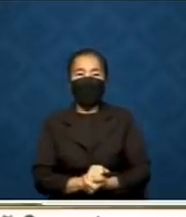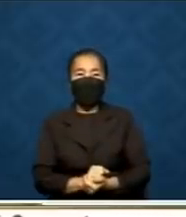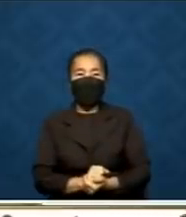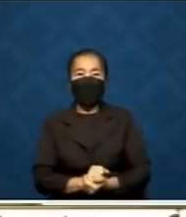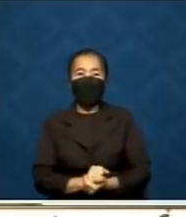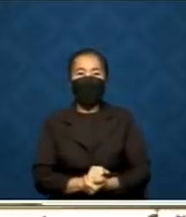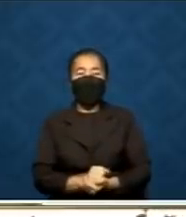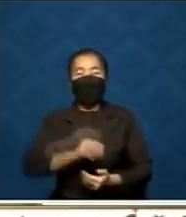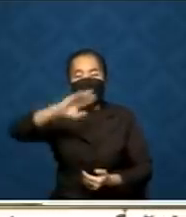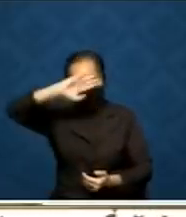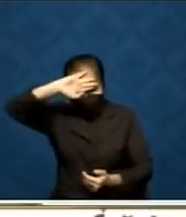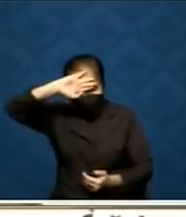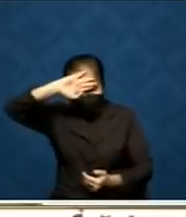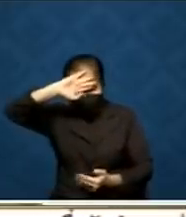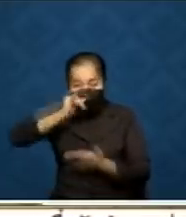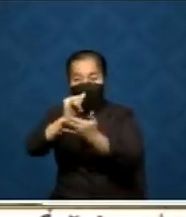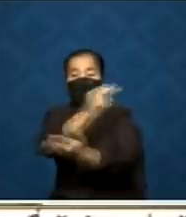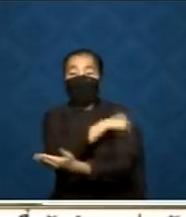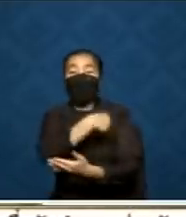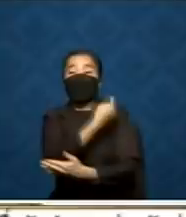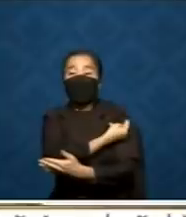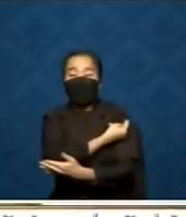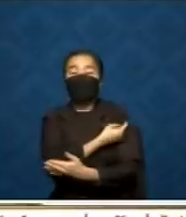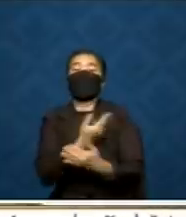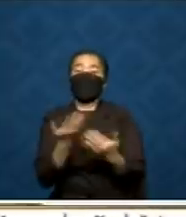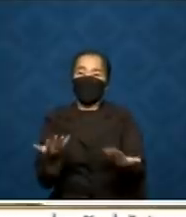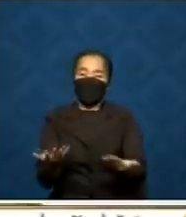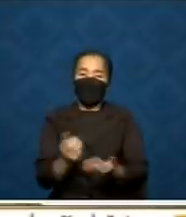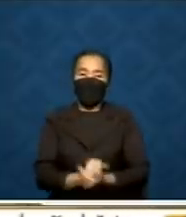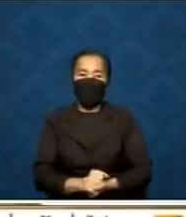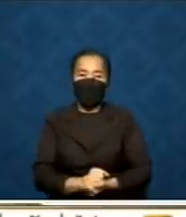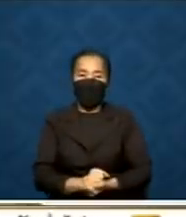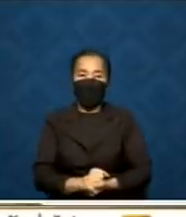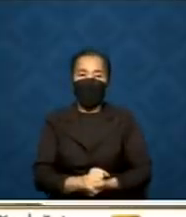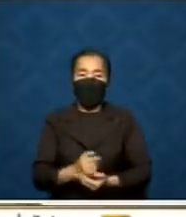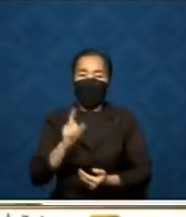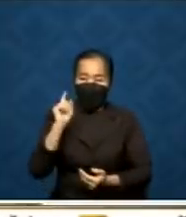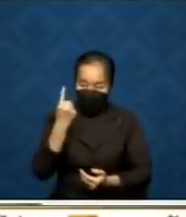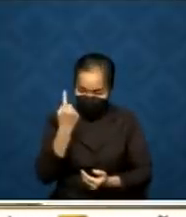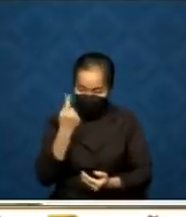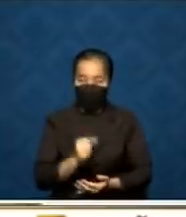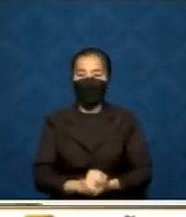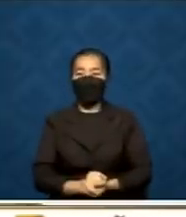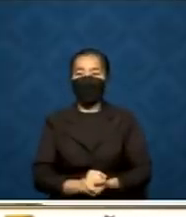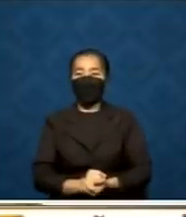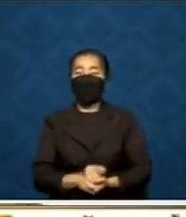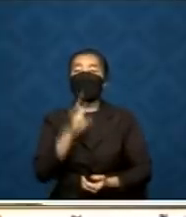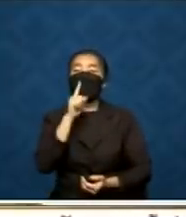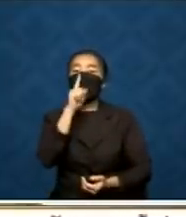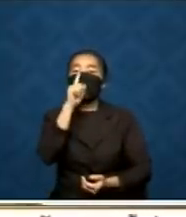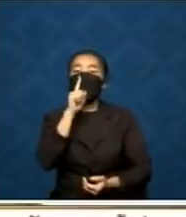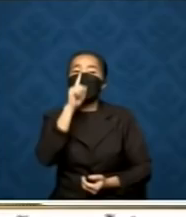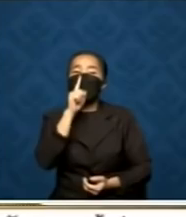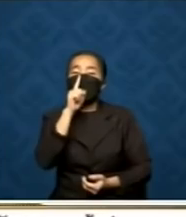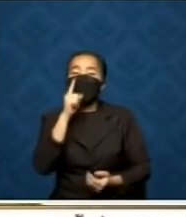จะไปรักษานี่ก็เป็นความล้มเหลวของรัฐมีชุดตรวจเอาอีกละและก็คุณเข้า